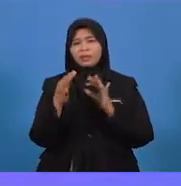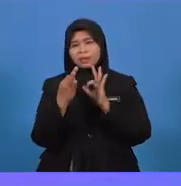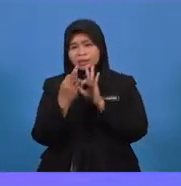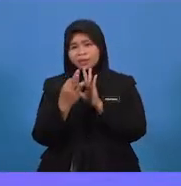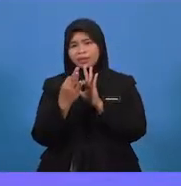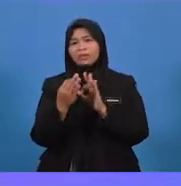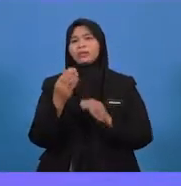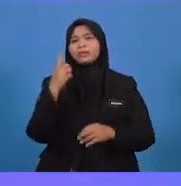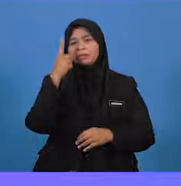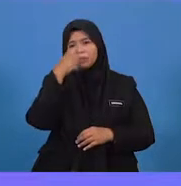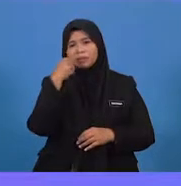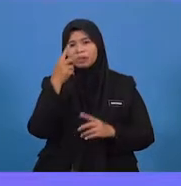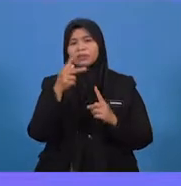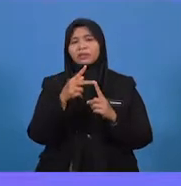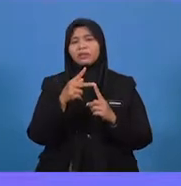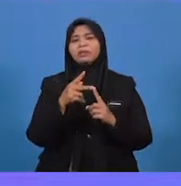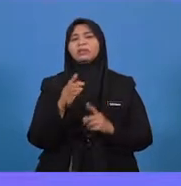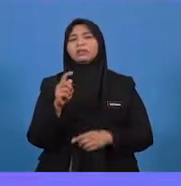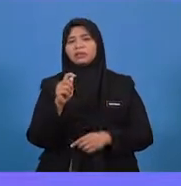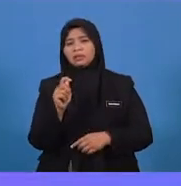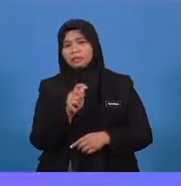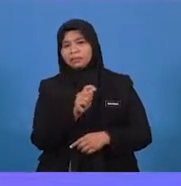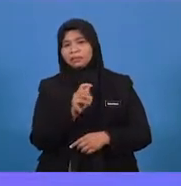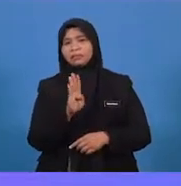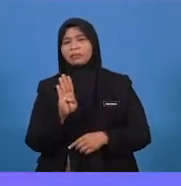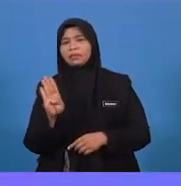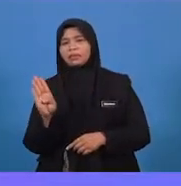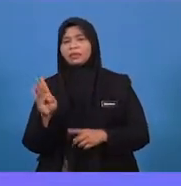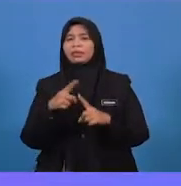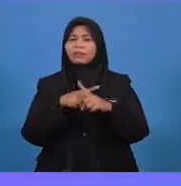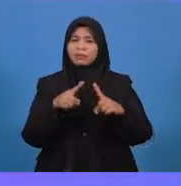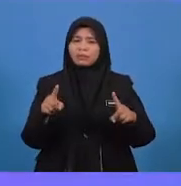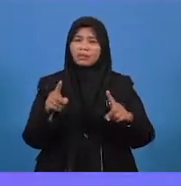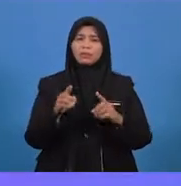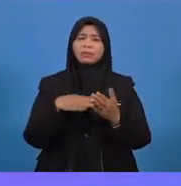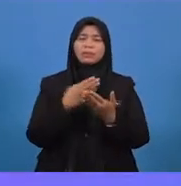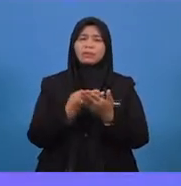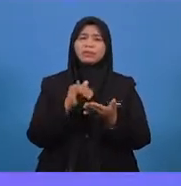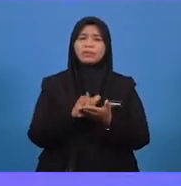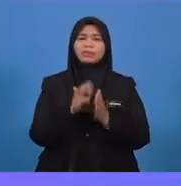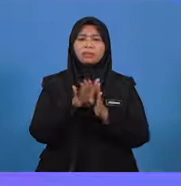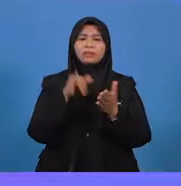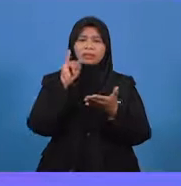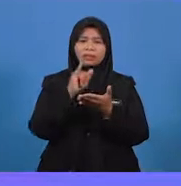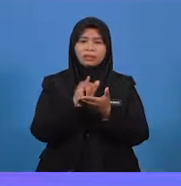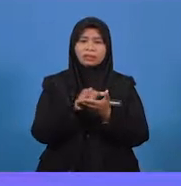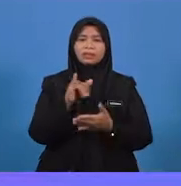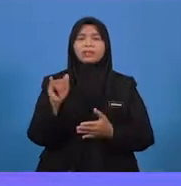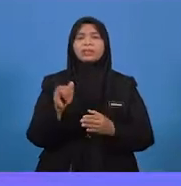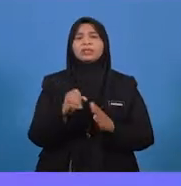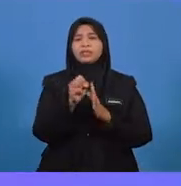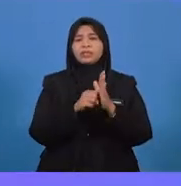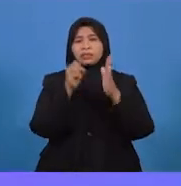menghadapkan muka ke pihak timur dan barat, tetapi kebajikan itu berimannya seseorang